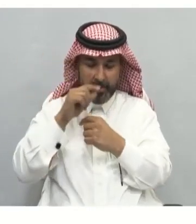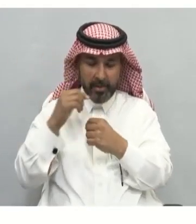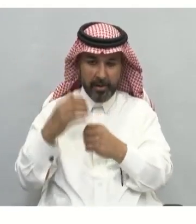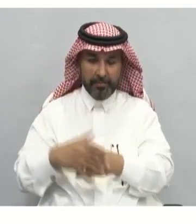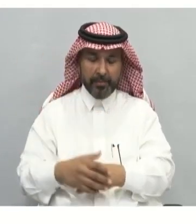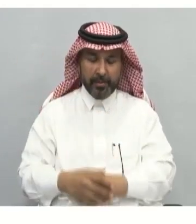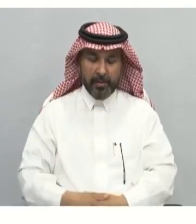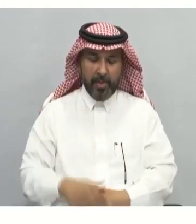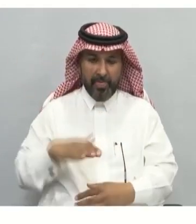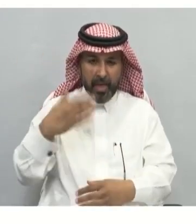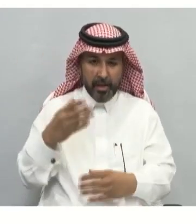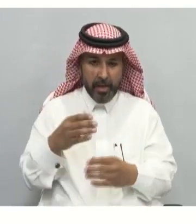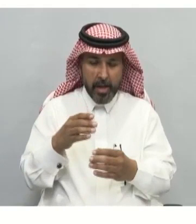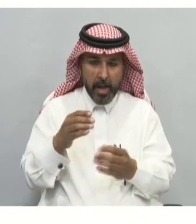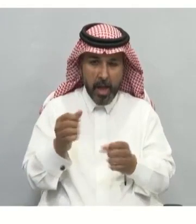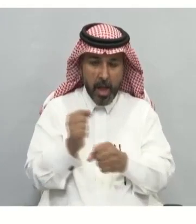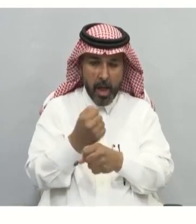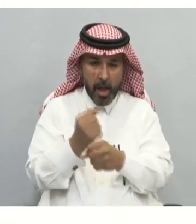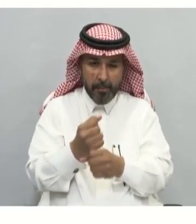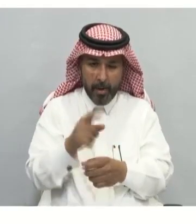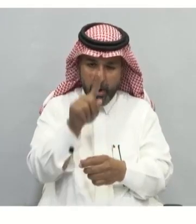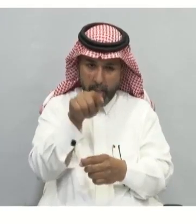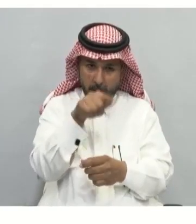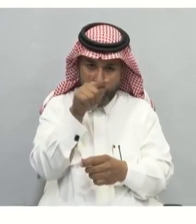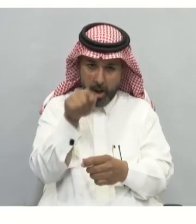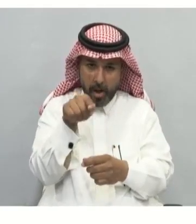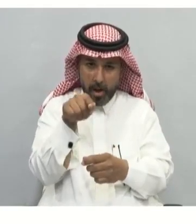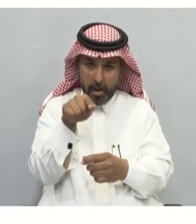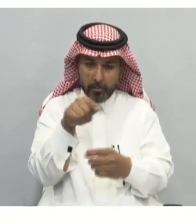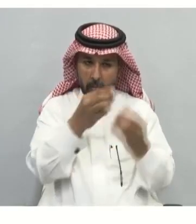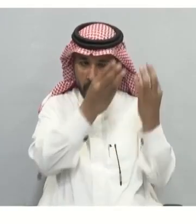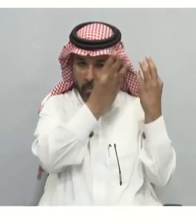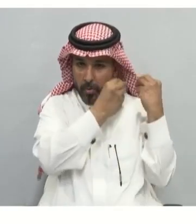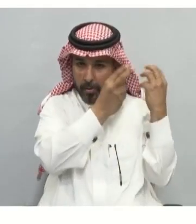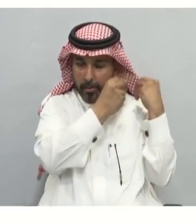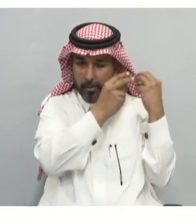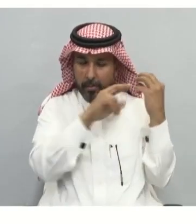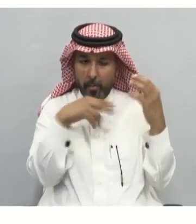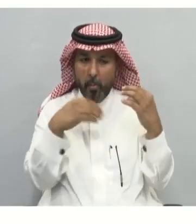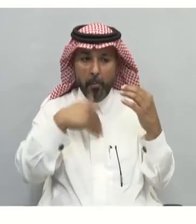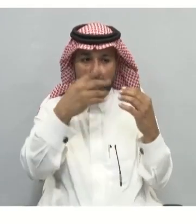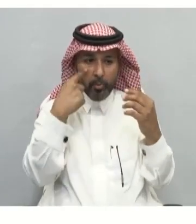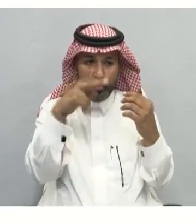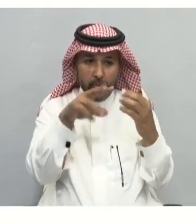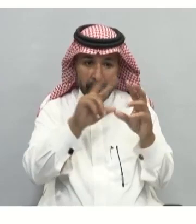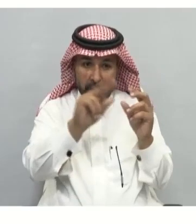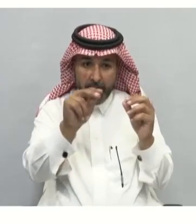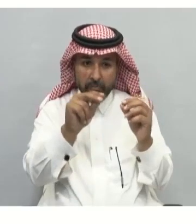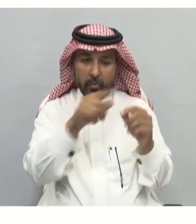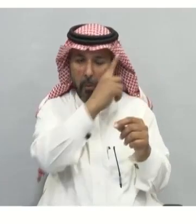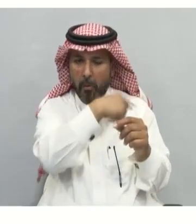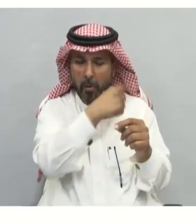سن في الاسلام سنه سيئه كان عليه وزرها ووزر من عمل بها من بعده من غير ان ينقص من